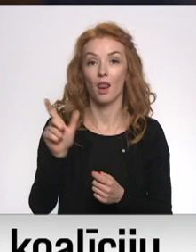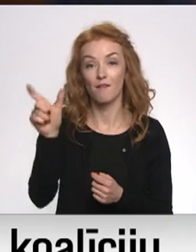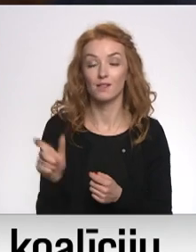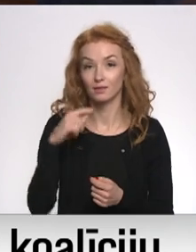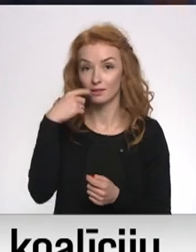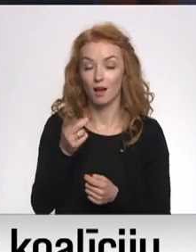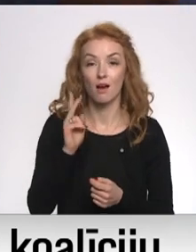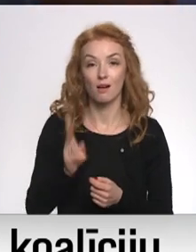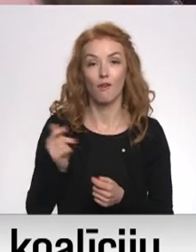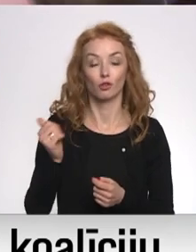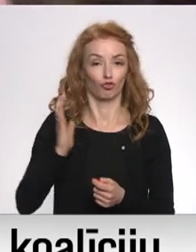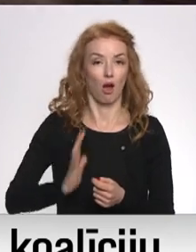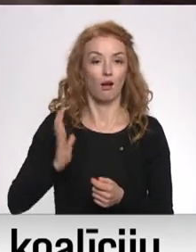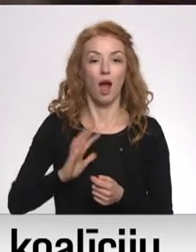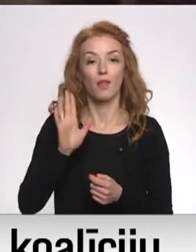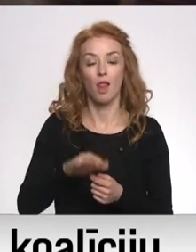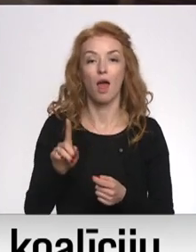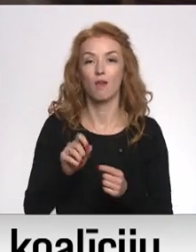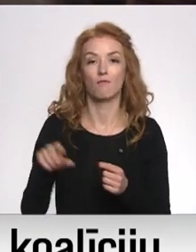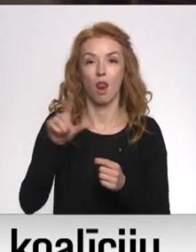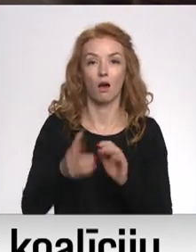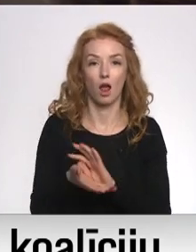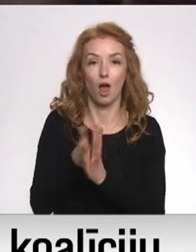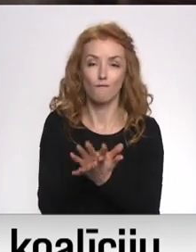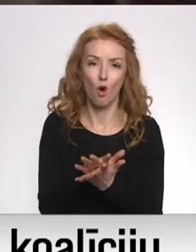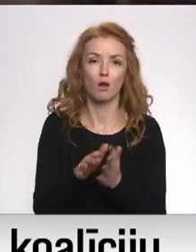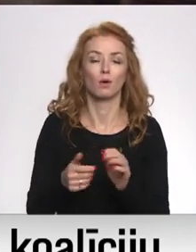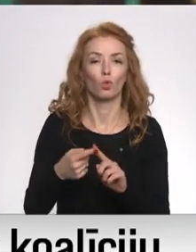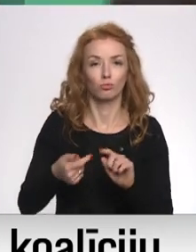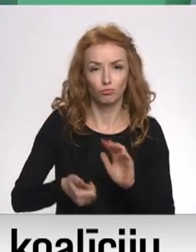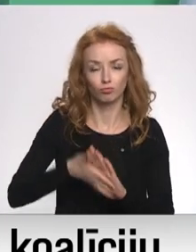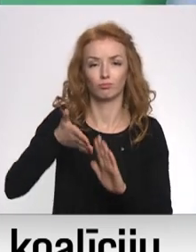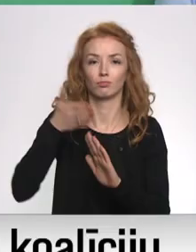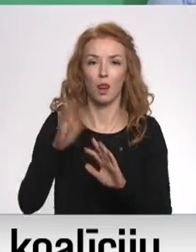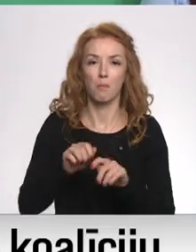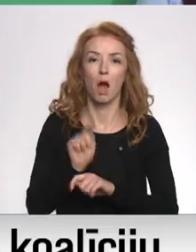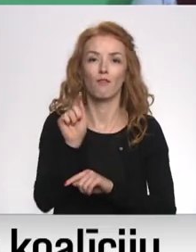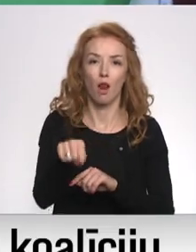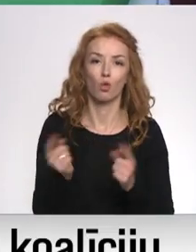lai jaunā koalīcija veiktu reformas un vienlaikus palīdzētu pārvarēt krīzi, kas varētu būt gaidām šodien.